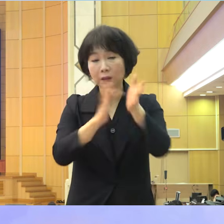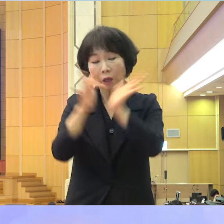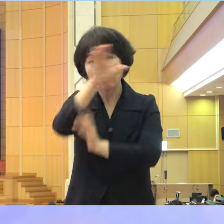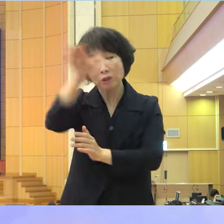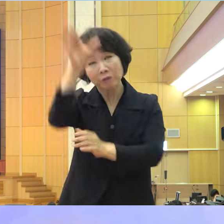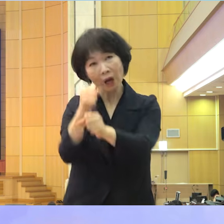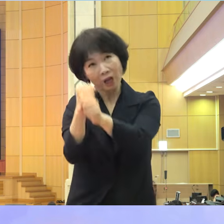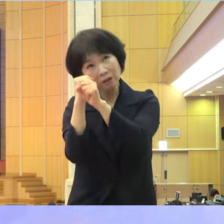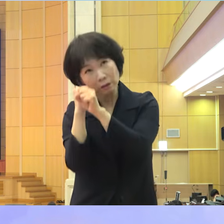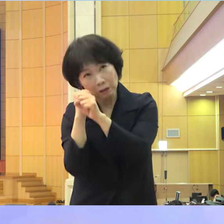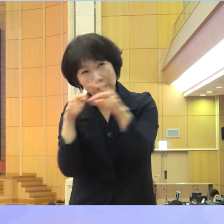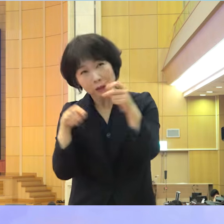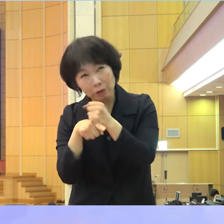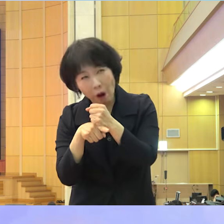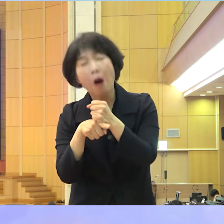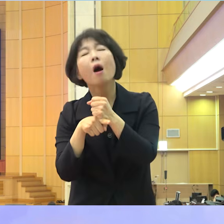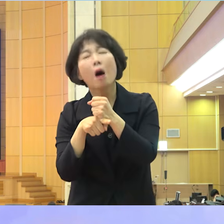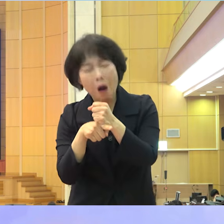의미를 알겠지요?